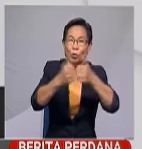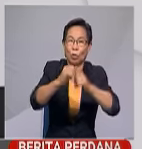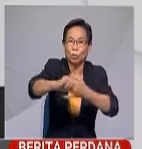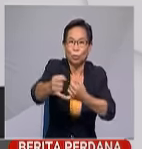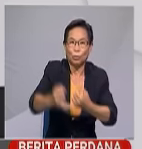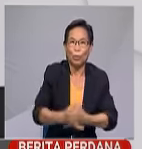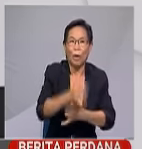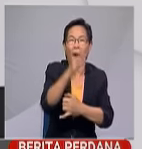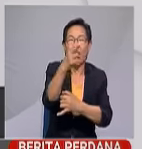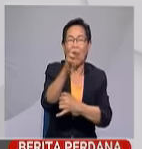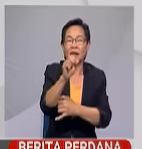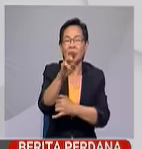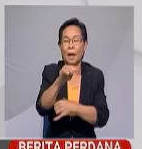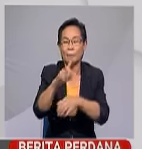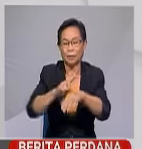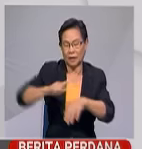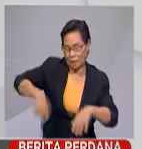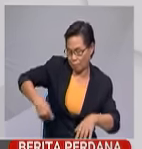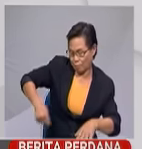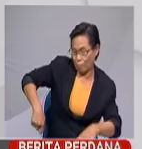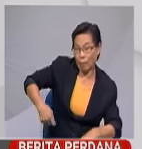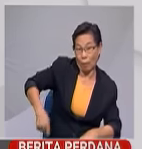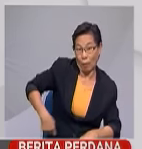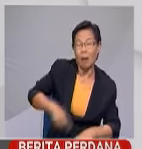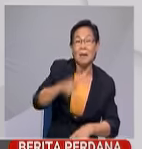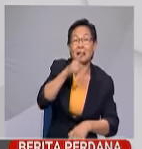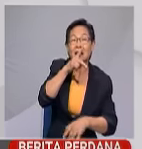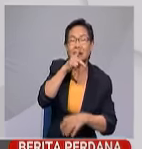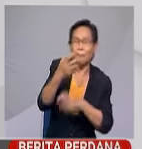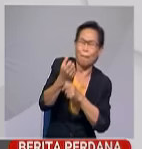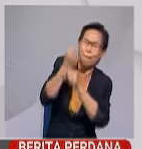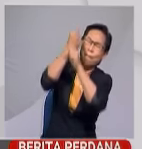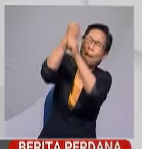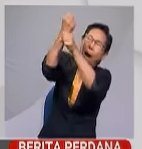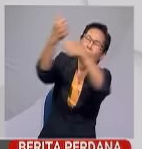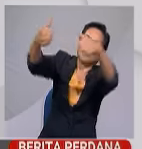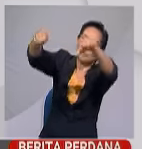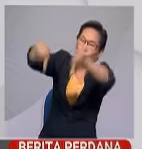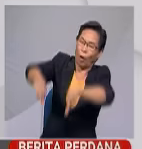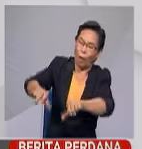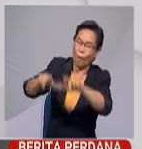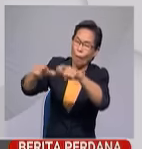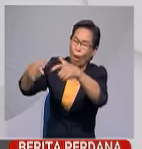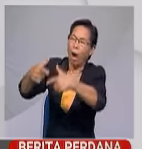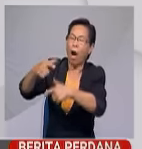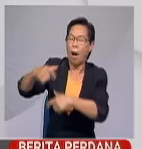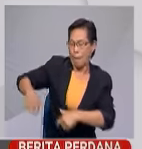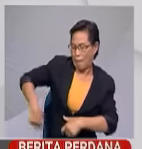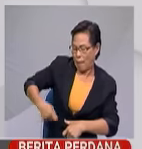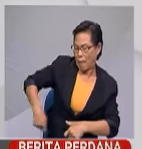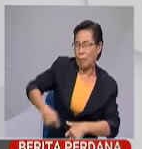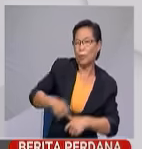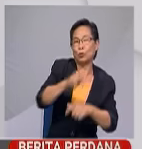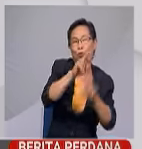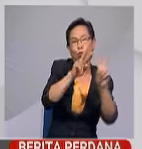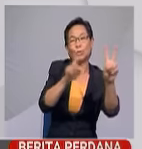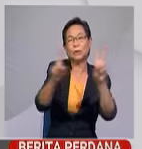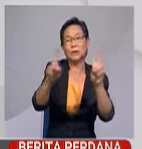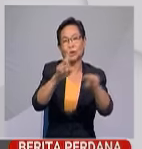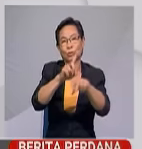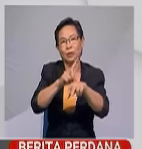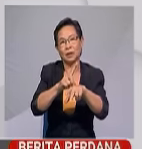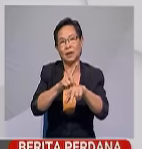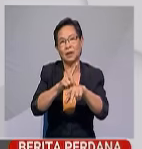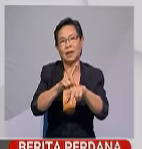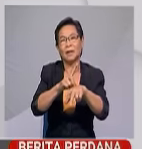RSN 2020 di Phnom Penh, Kemboja. Kedah muncul juara selepas menumpaskan pasukan Phnom Penh Crown FC 2-1 di